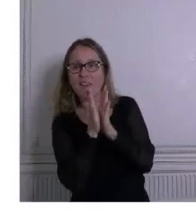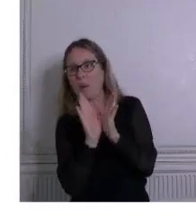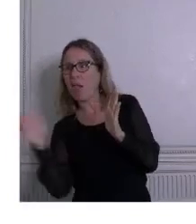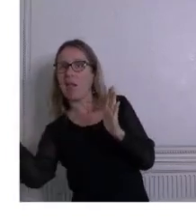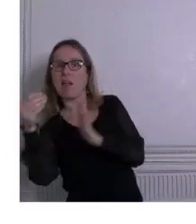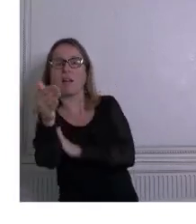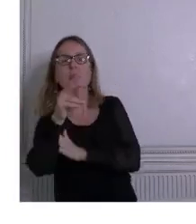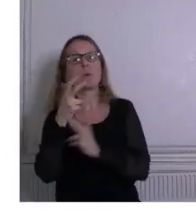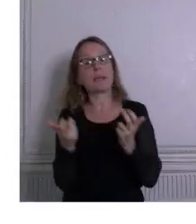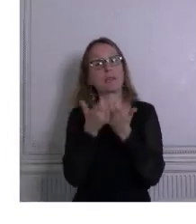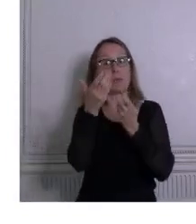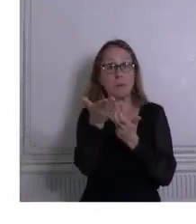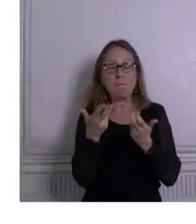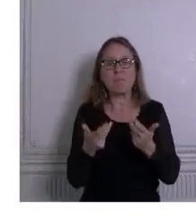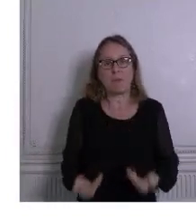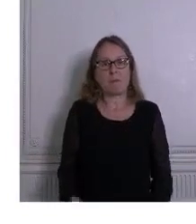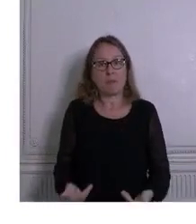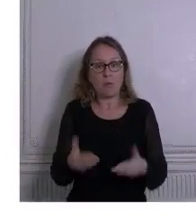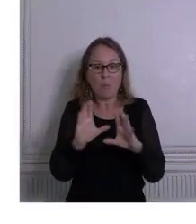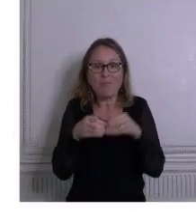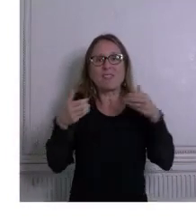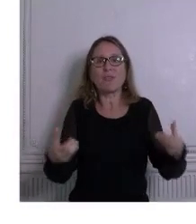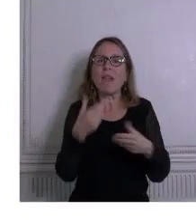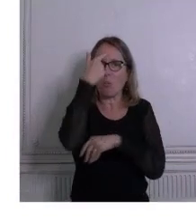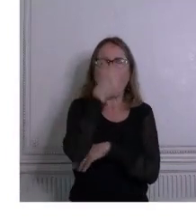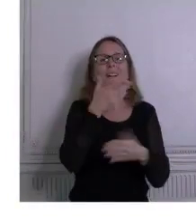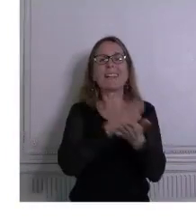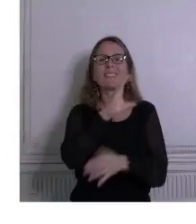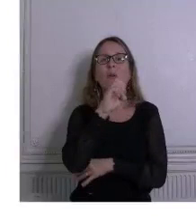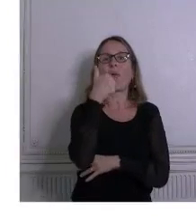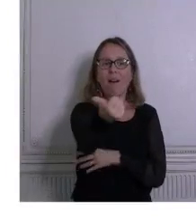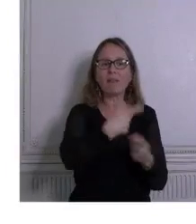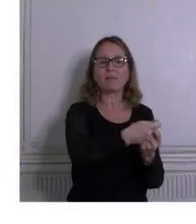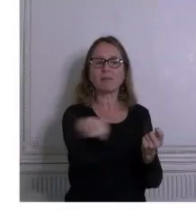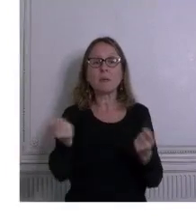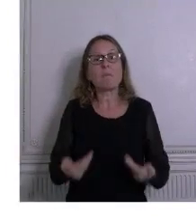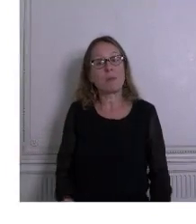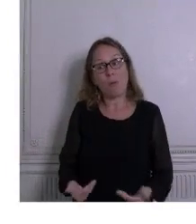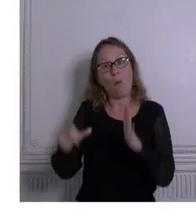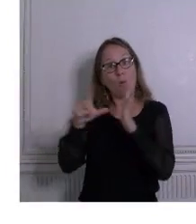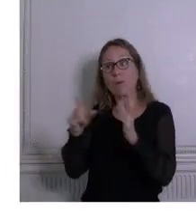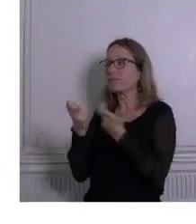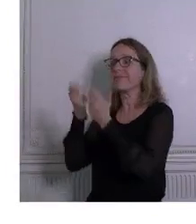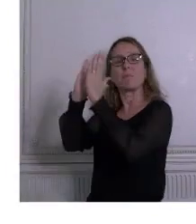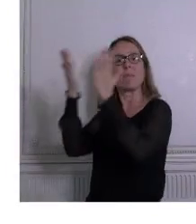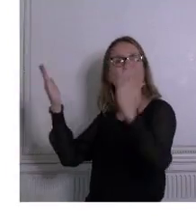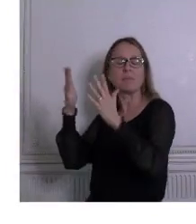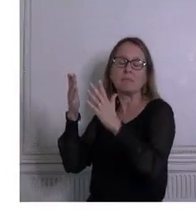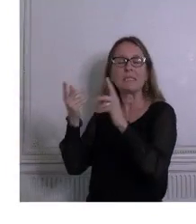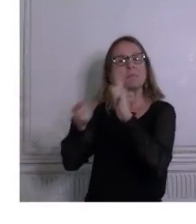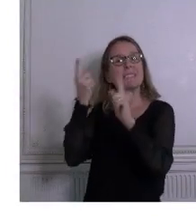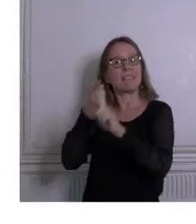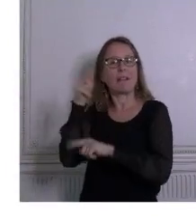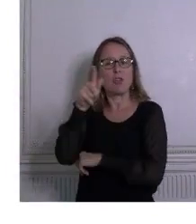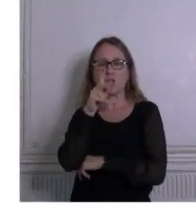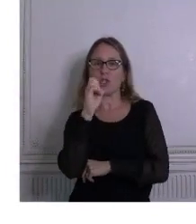de 10 ans la plupart des recommandations qui ont été proposées, notamment la température de 19 degrés dans les bâtiments publics. Il y a tout un tas de choses. En fait, aujourd'hui,